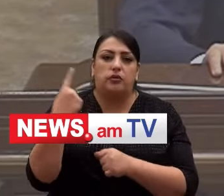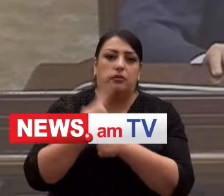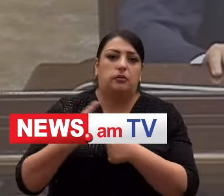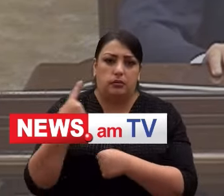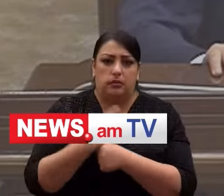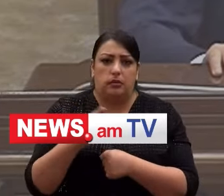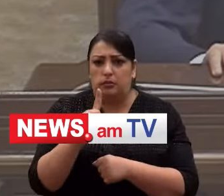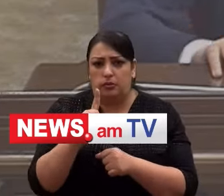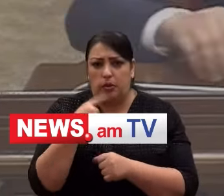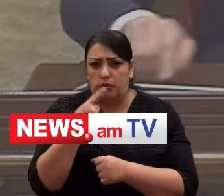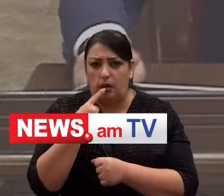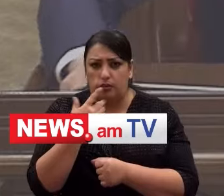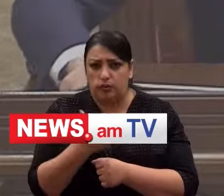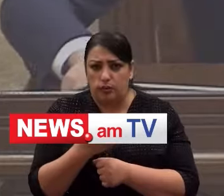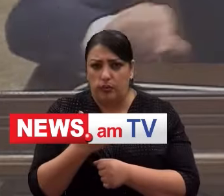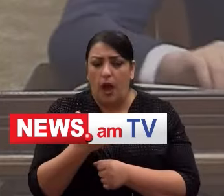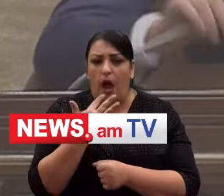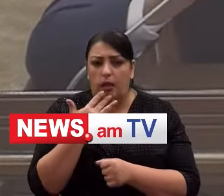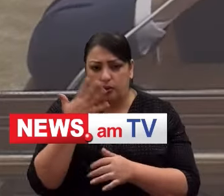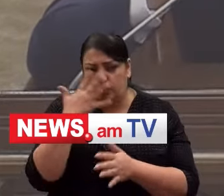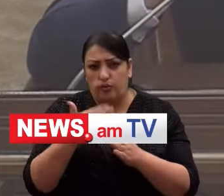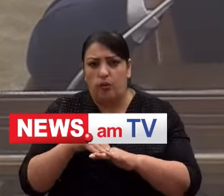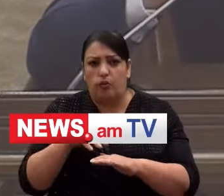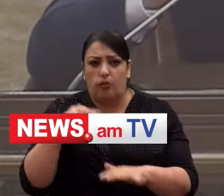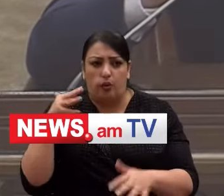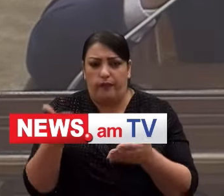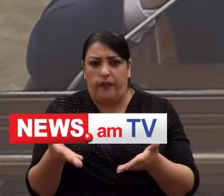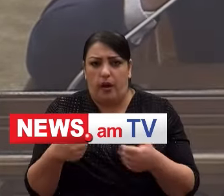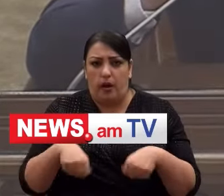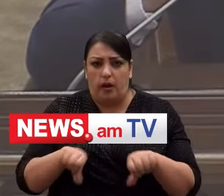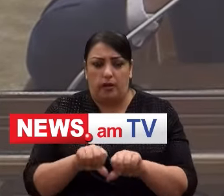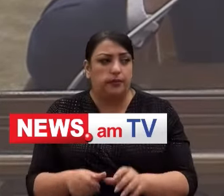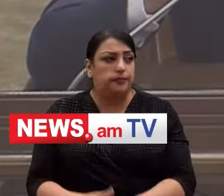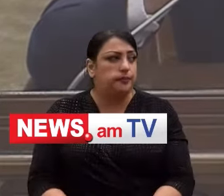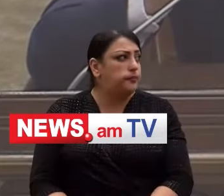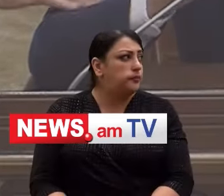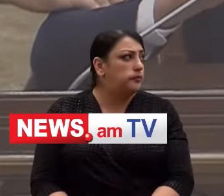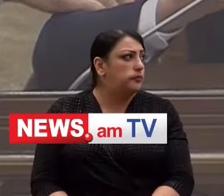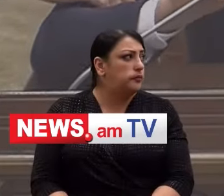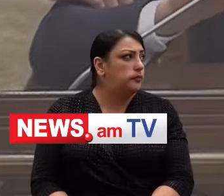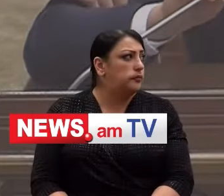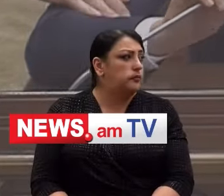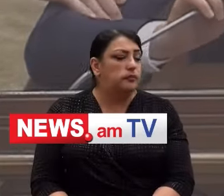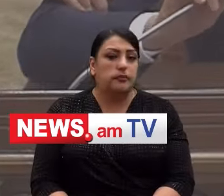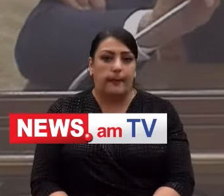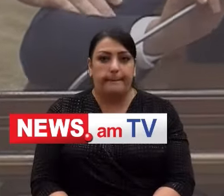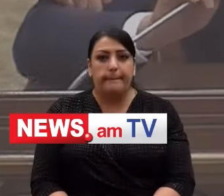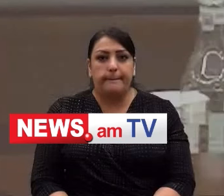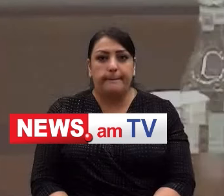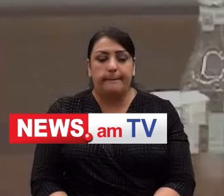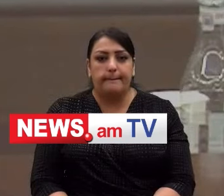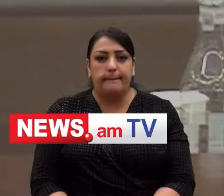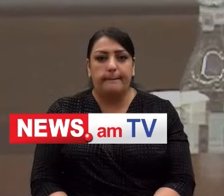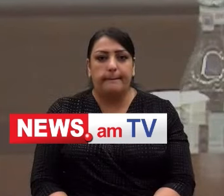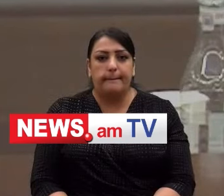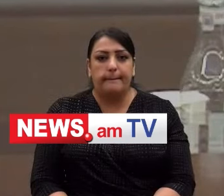թաղը չիստ է։ Ազգային ժողովը։ Լավ, հիմա մենք ոնց էս այսքան պետք է արա։ Տիկին